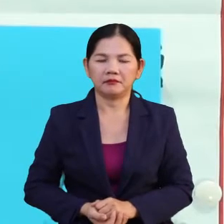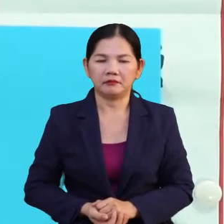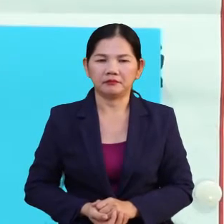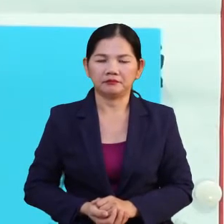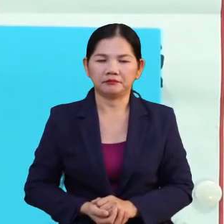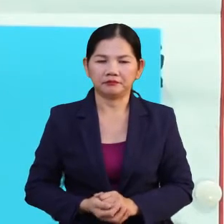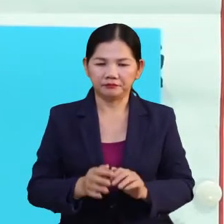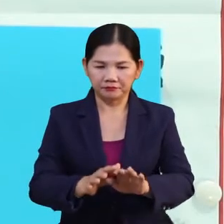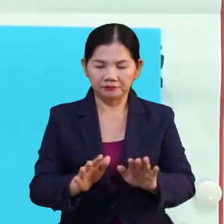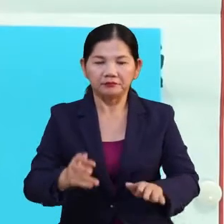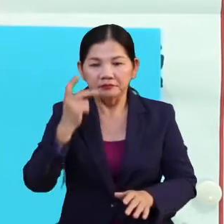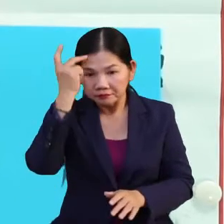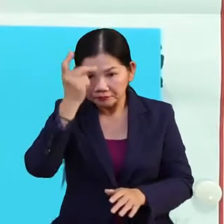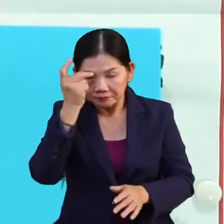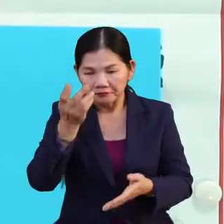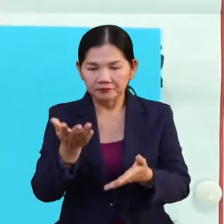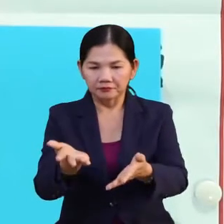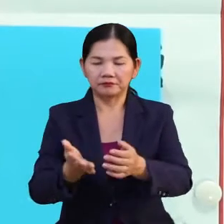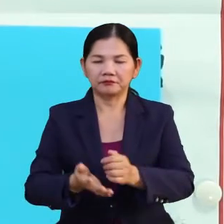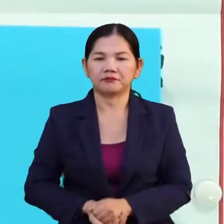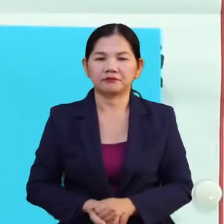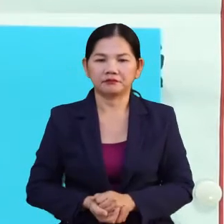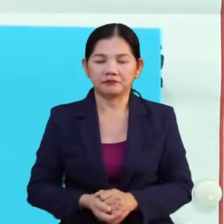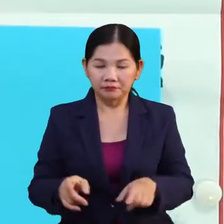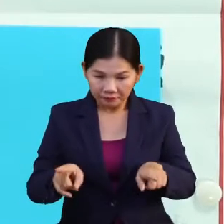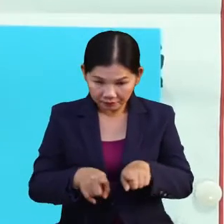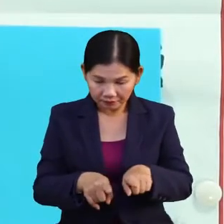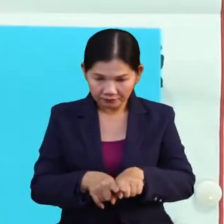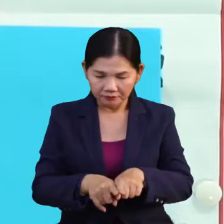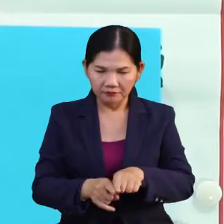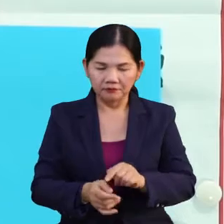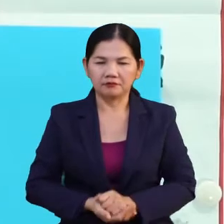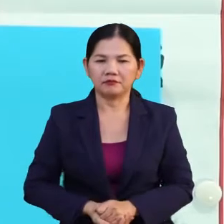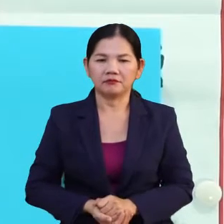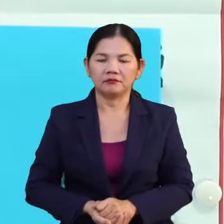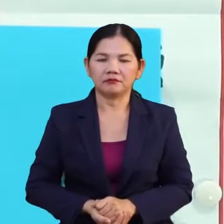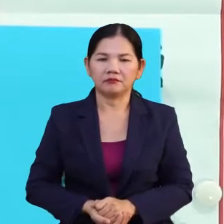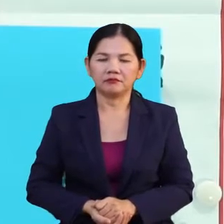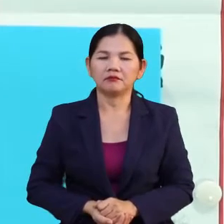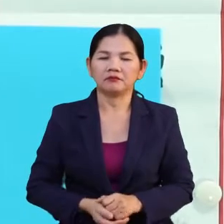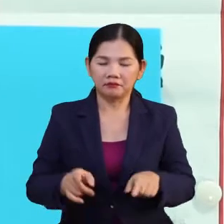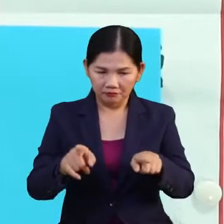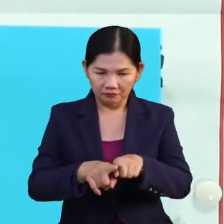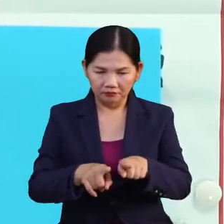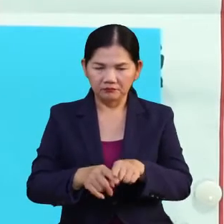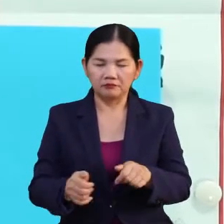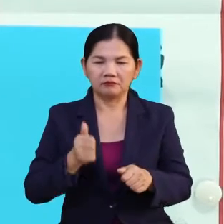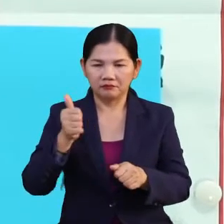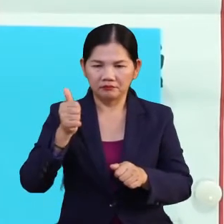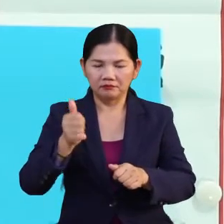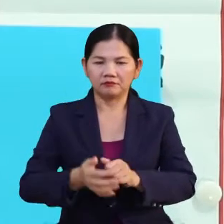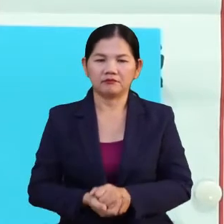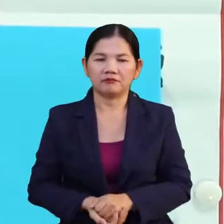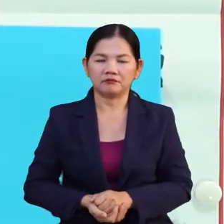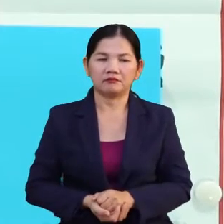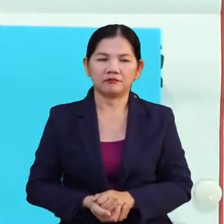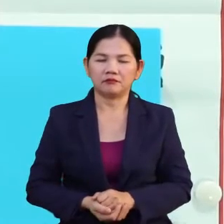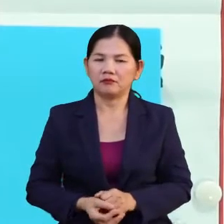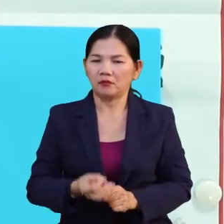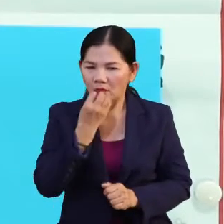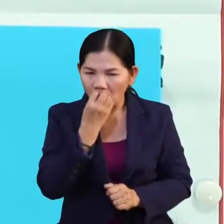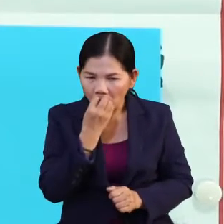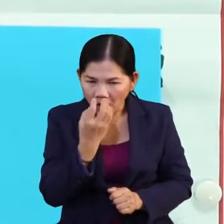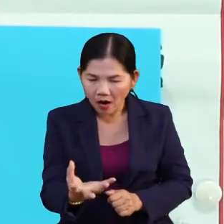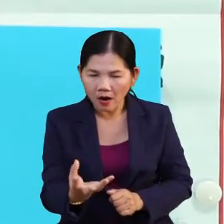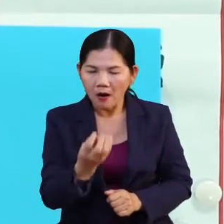ចុះកូនវិញគិតអញ្ចឹងដែរអត់កូនដូចអ្នកគ្រូអត់ដូចដែរកូនណាចាល្អណាស់អញ្ចឹងយើងមិនត្រូវ